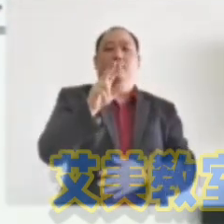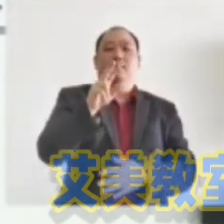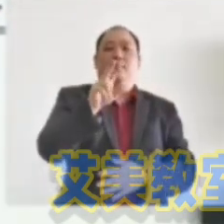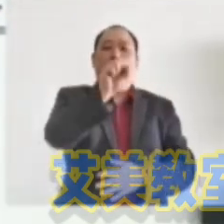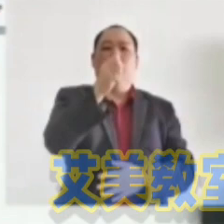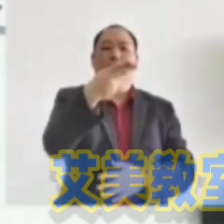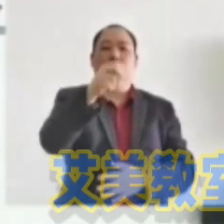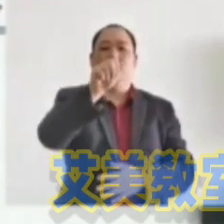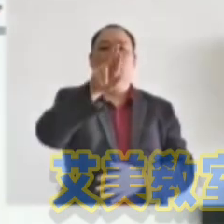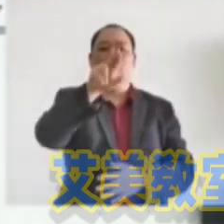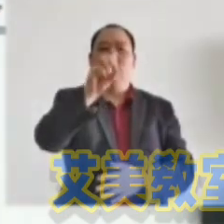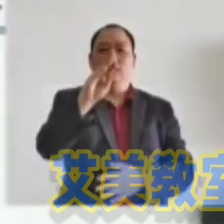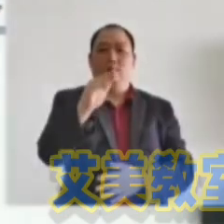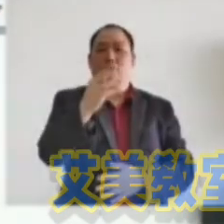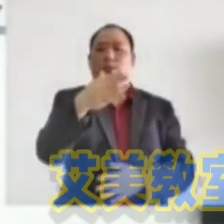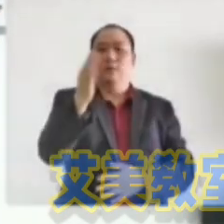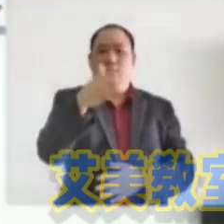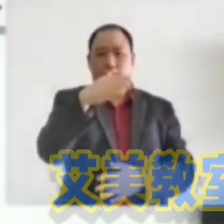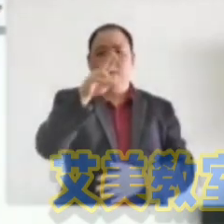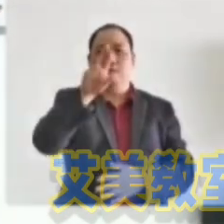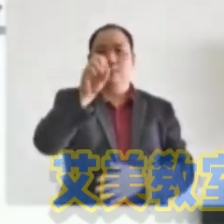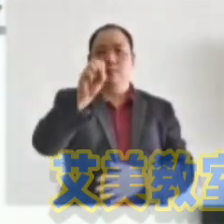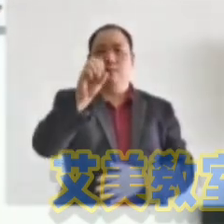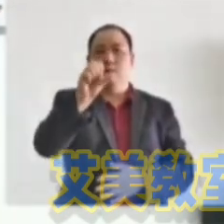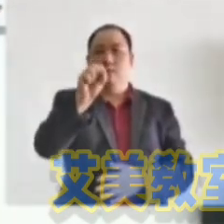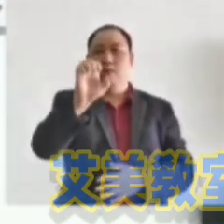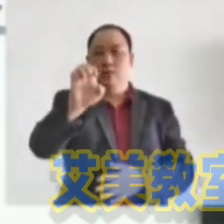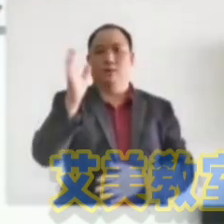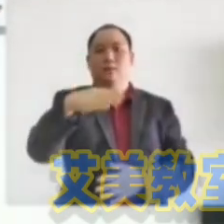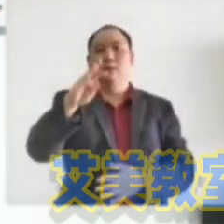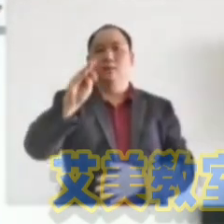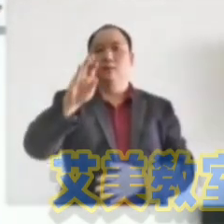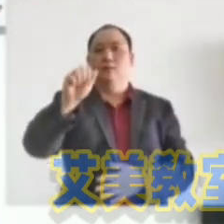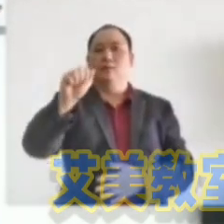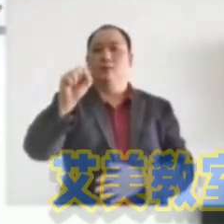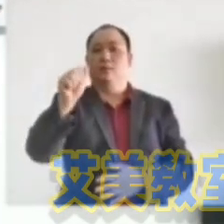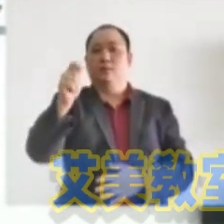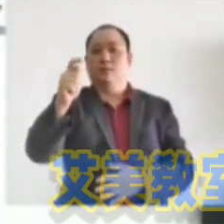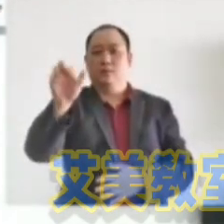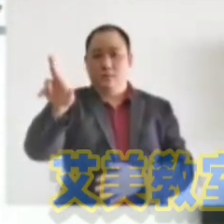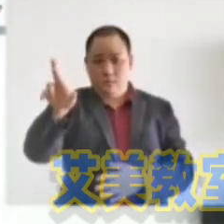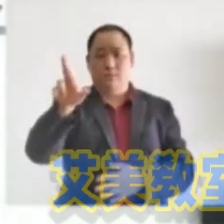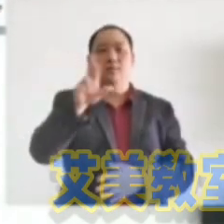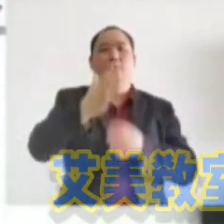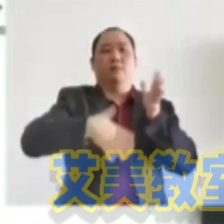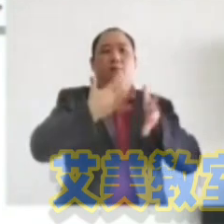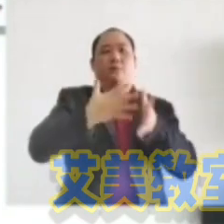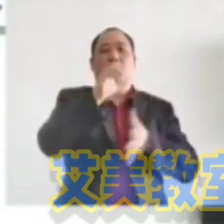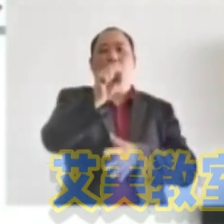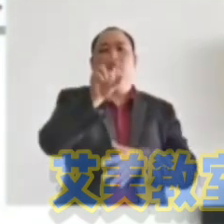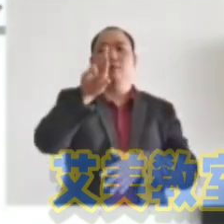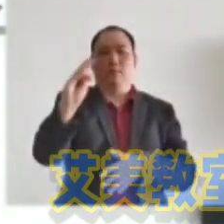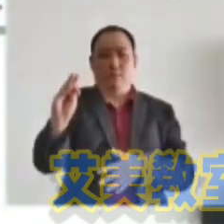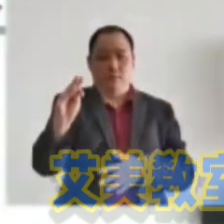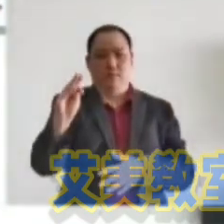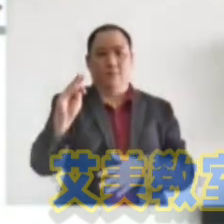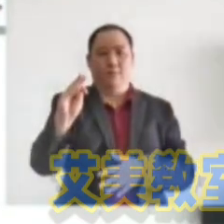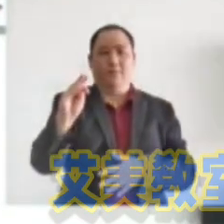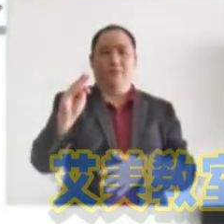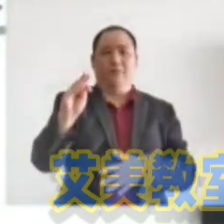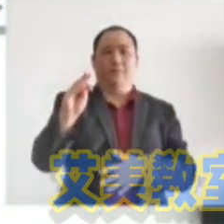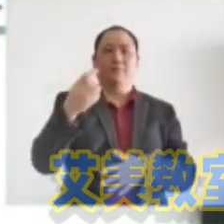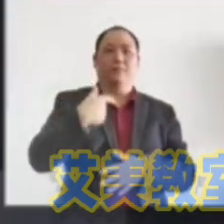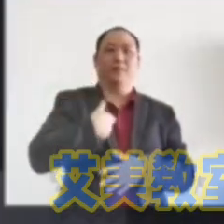请大家多多指教。那今天很开心能够站在这个舞台上跟大家分享爱多美的产